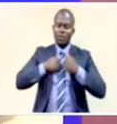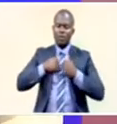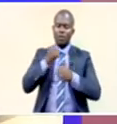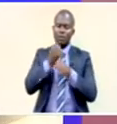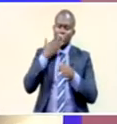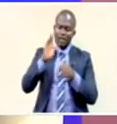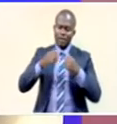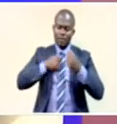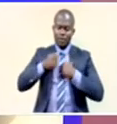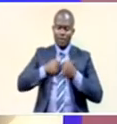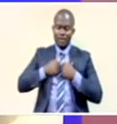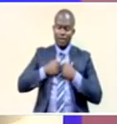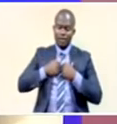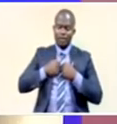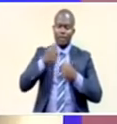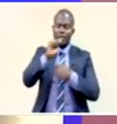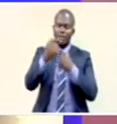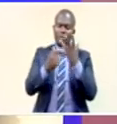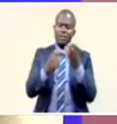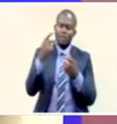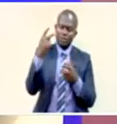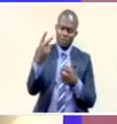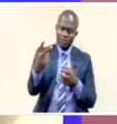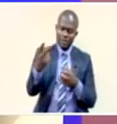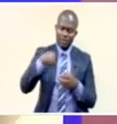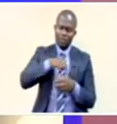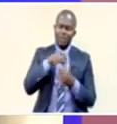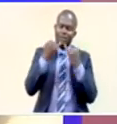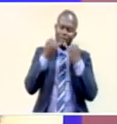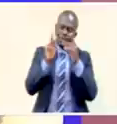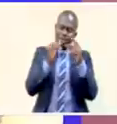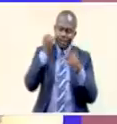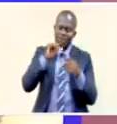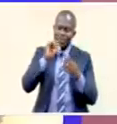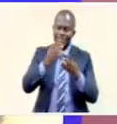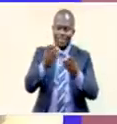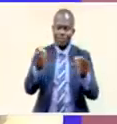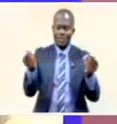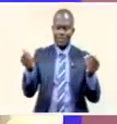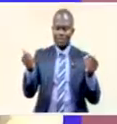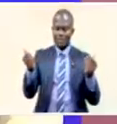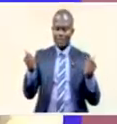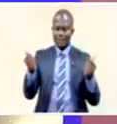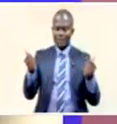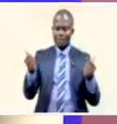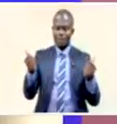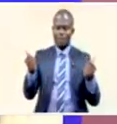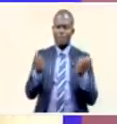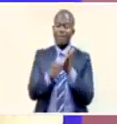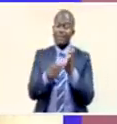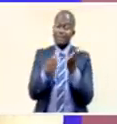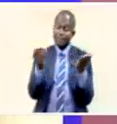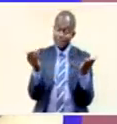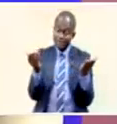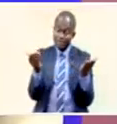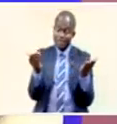Rwanda ibyo bintu bibiri twe nibyo twabwiye abantu ngo ibi bidakemutse hari ikibazo nyine